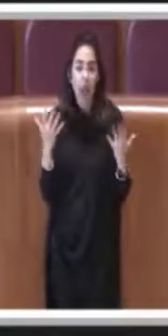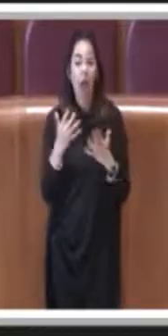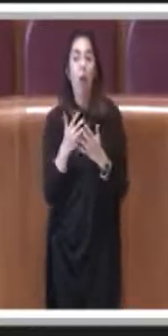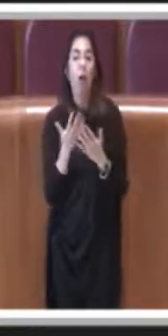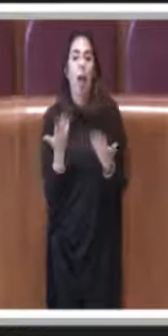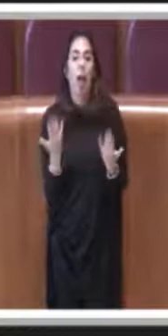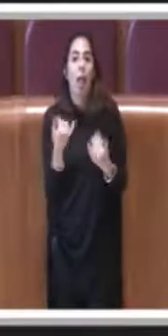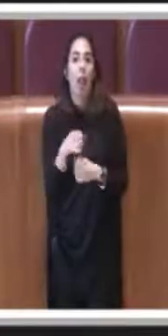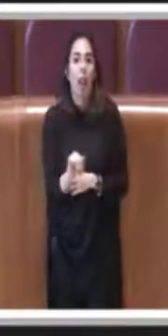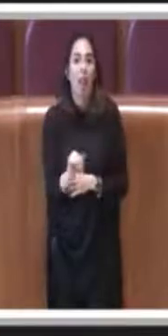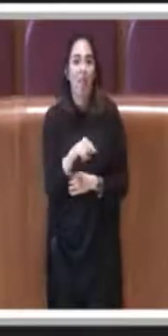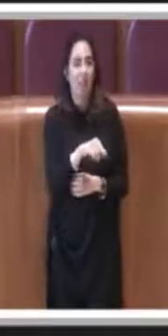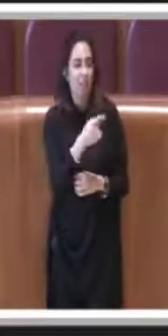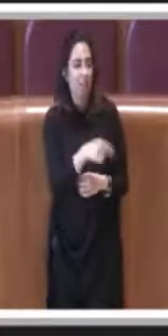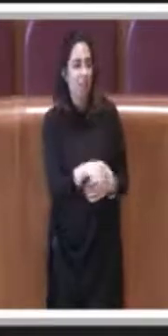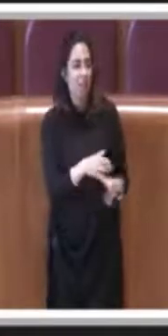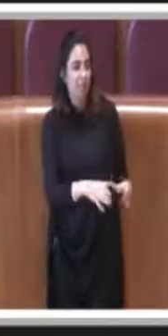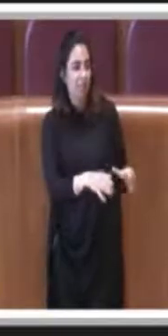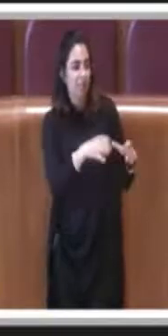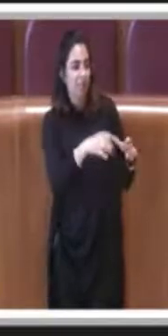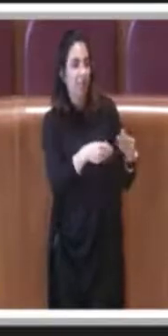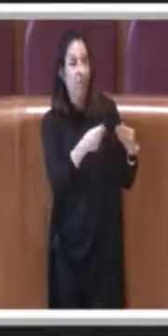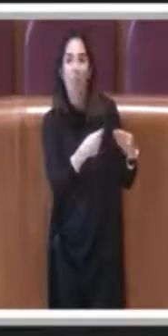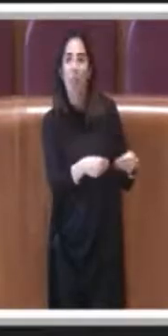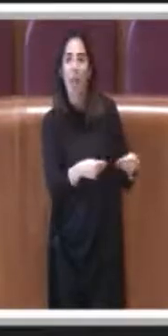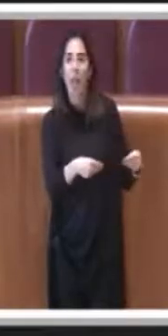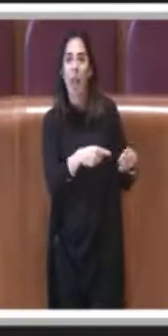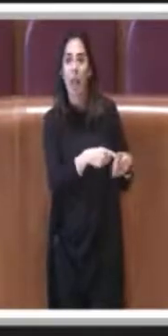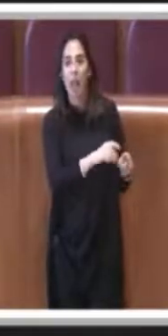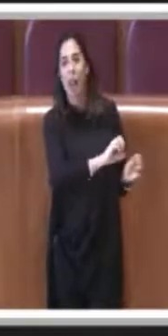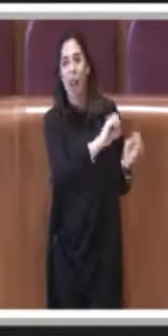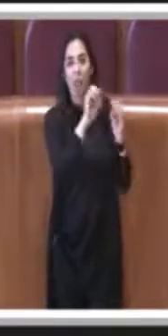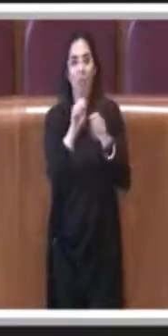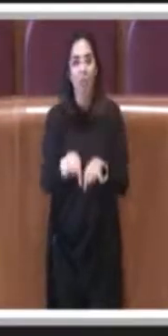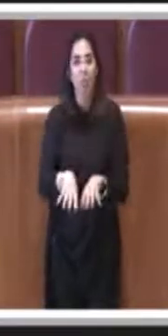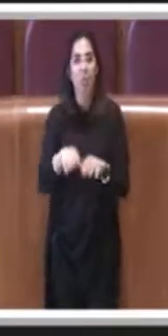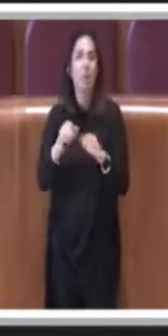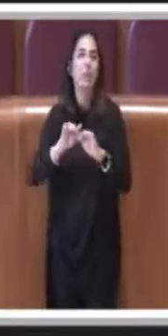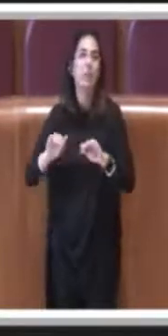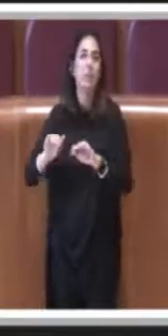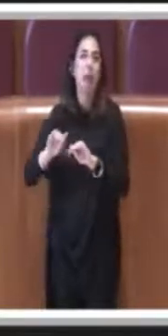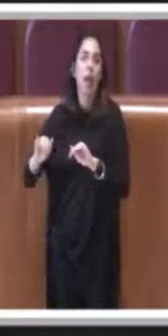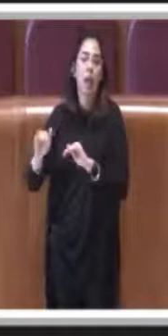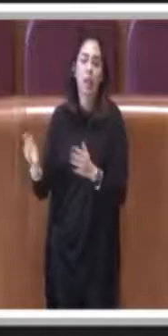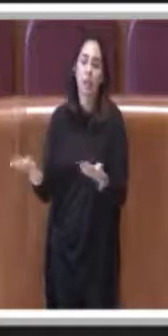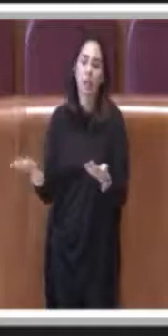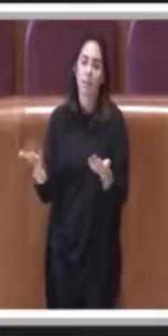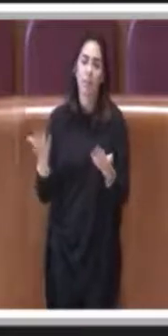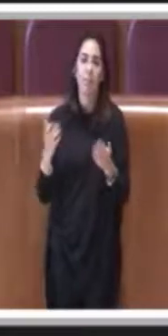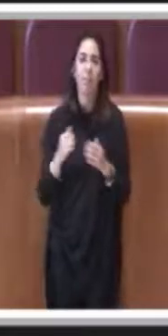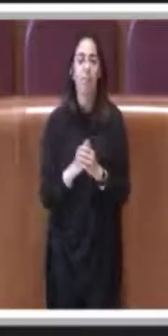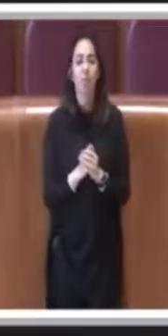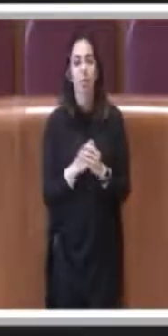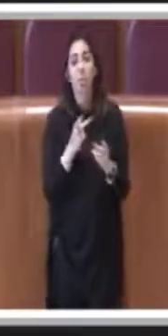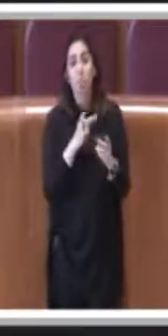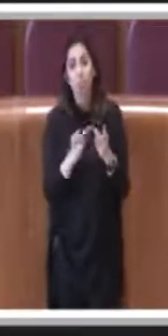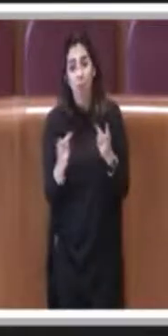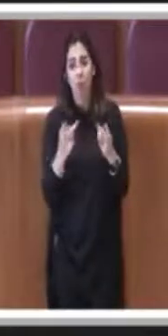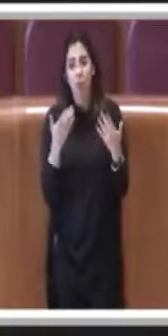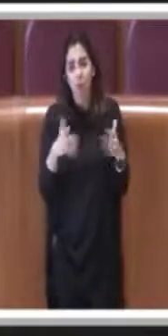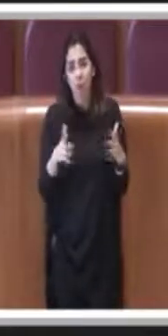quel materiale va nella raccolta differenziata. C'è stata una sperimentazione